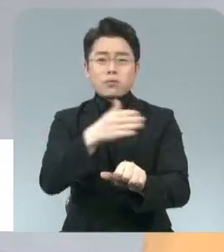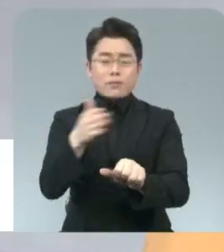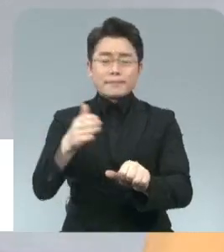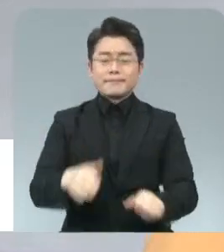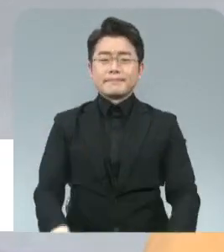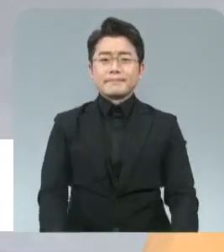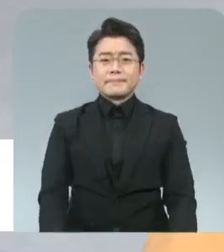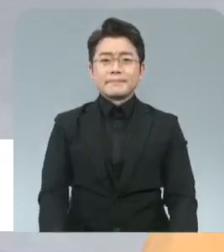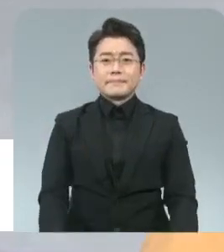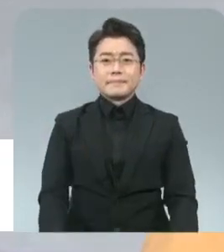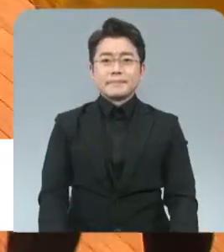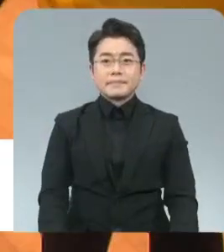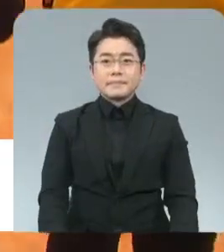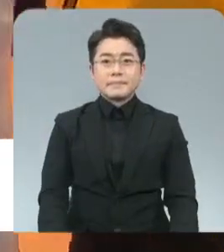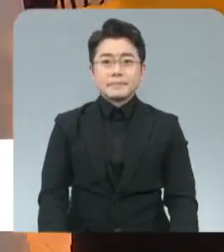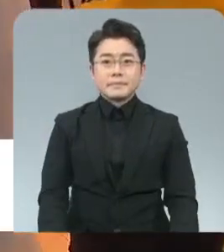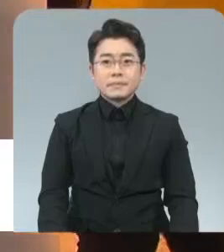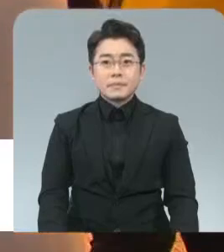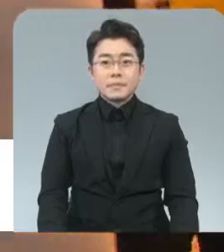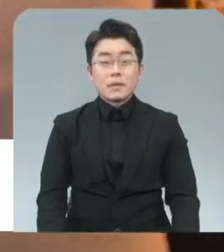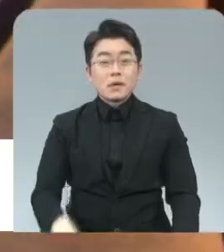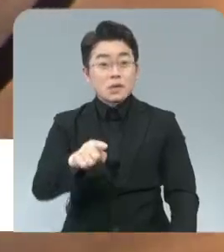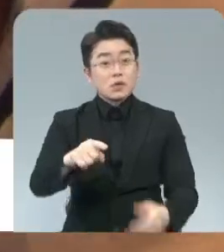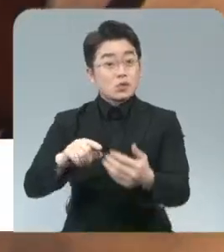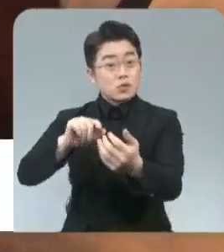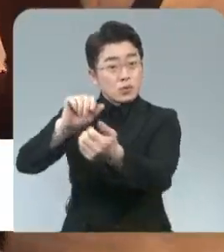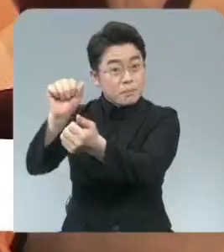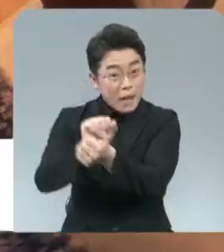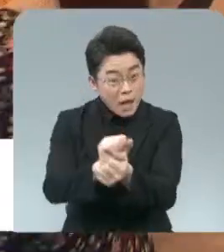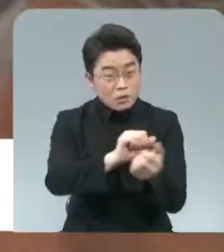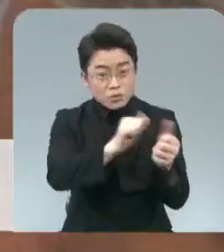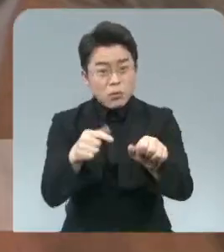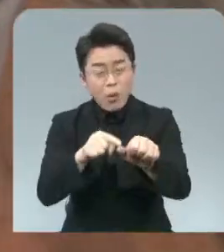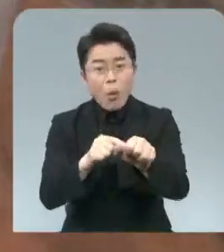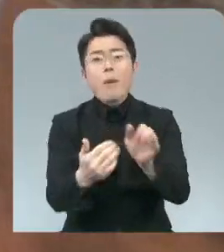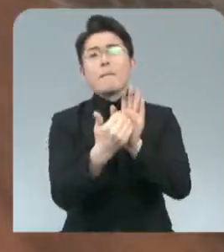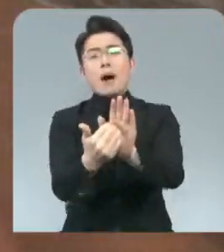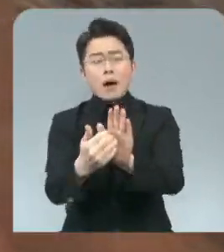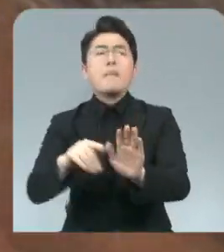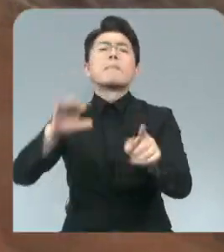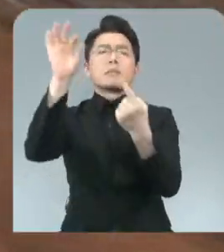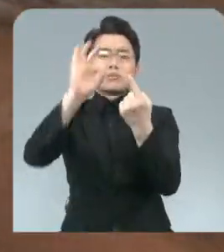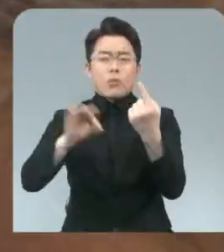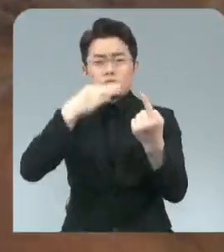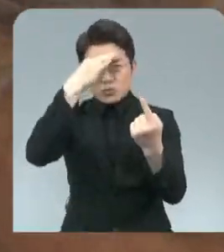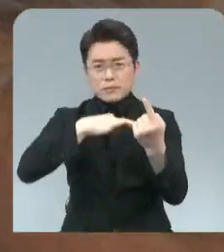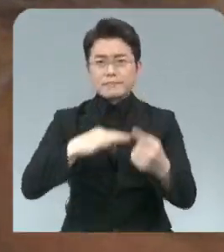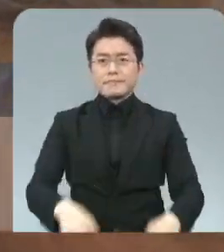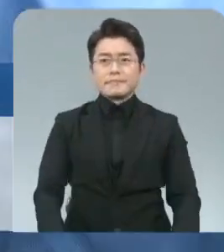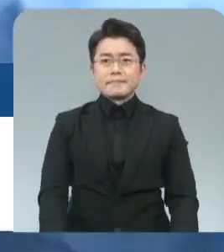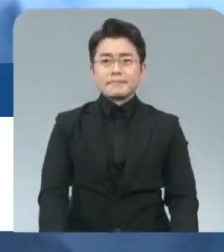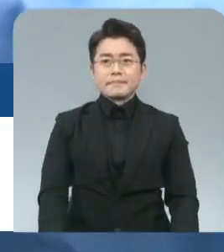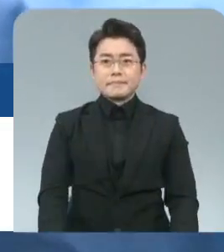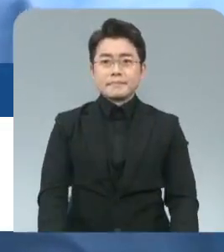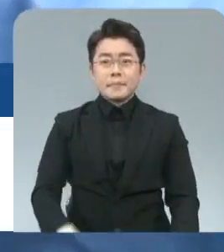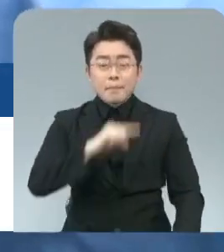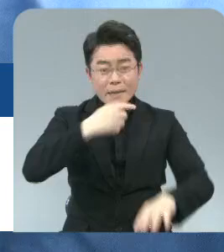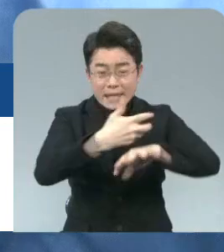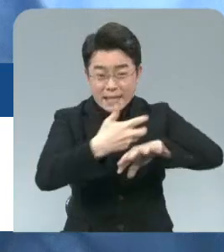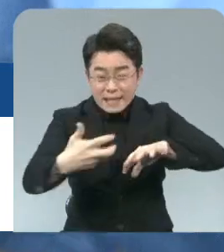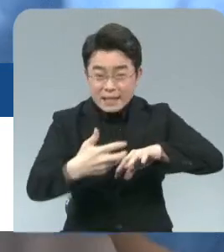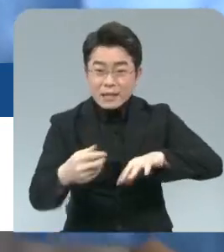현재까지 없었다며 사망에 대한 효과는 100%에 가깝다고 강조했습니다. 희귀혈증 같은